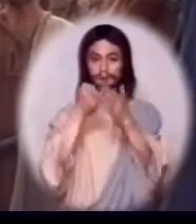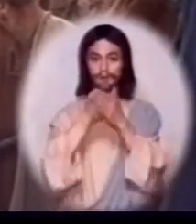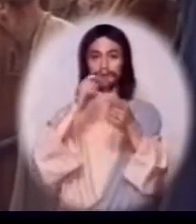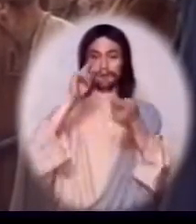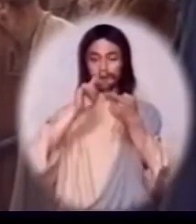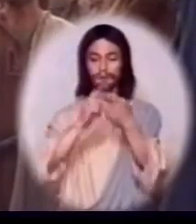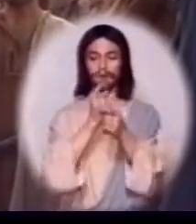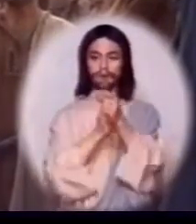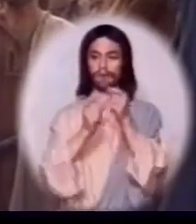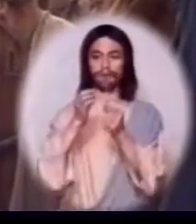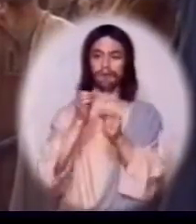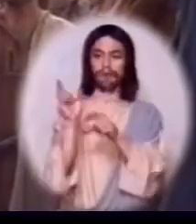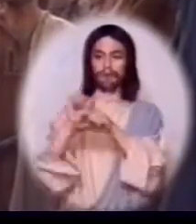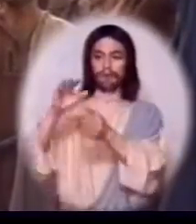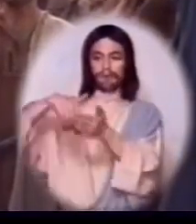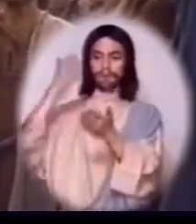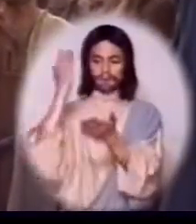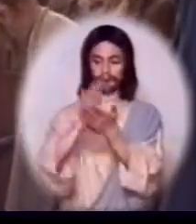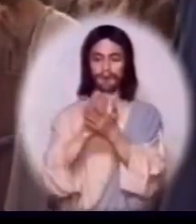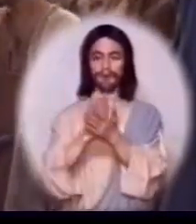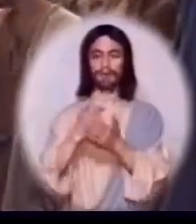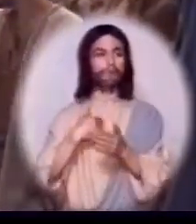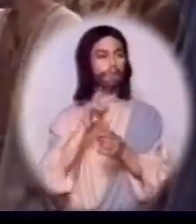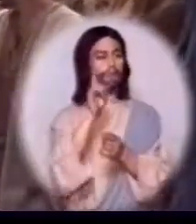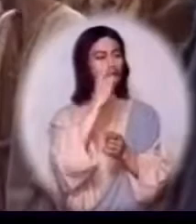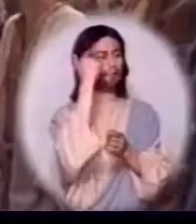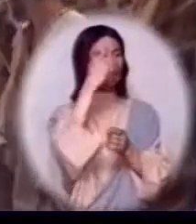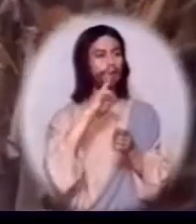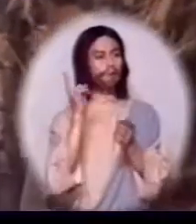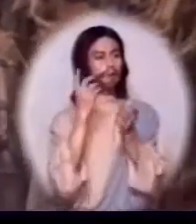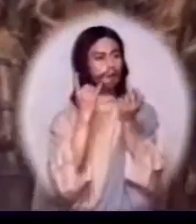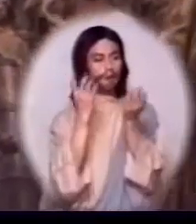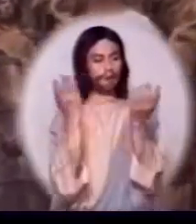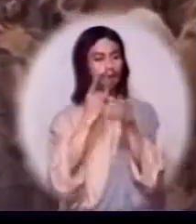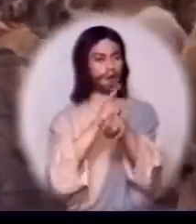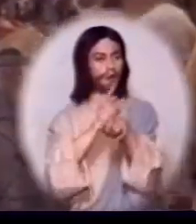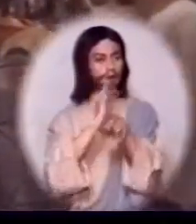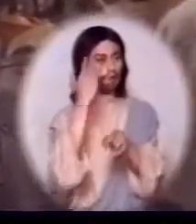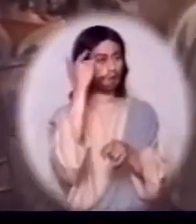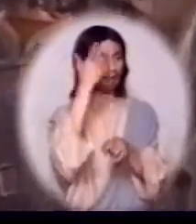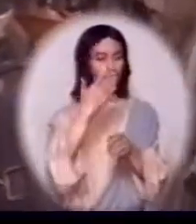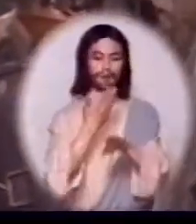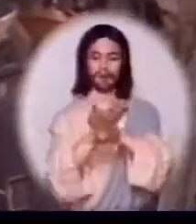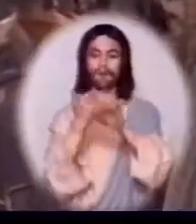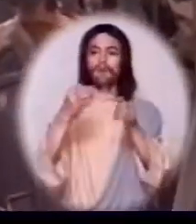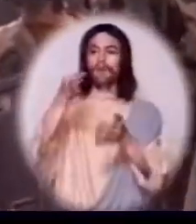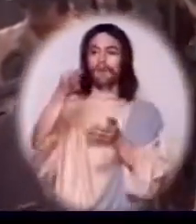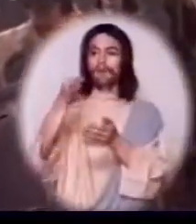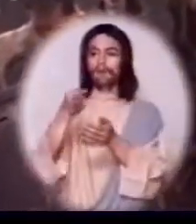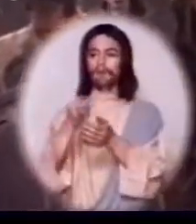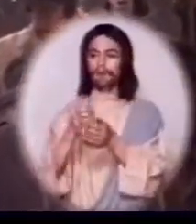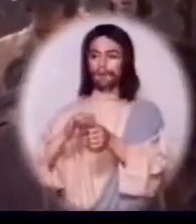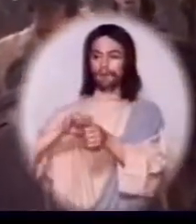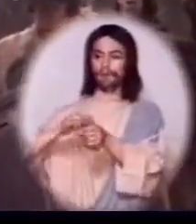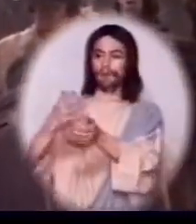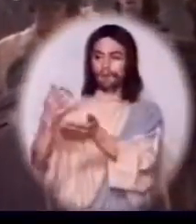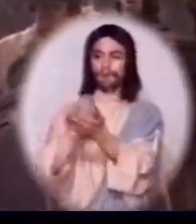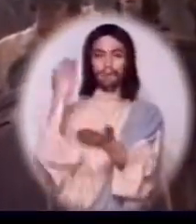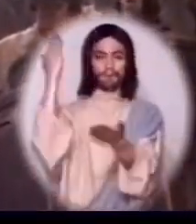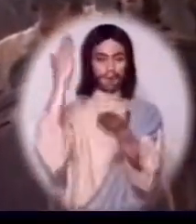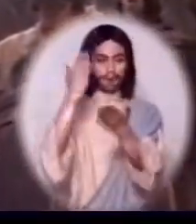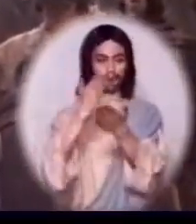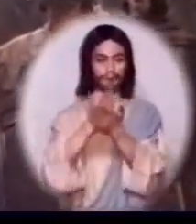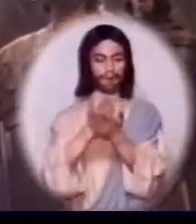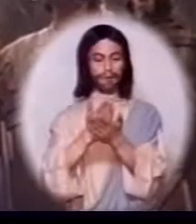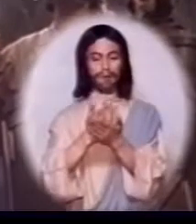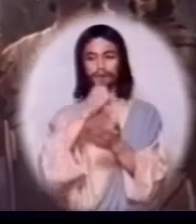정해진 것보다 더 받지 마시오. 우리는 어떻습니까? 무엇을 해야 합니까? 남의 돈을 강제로 빼앗지